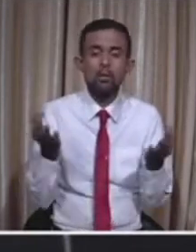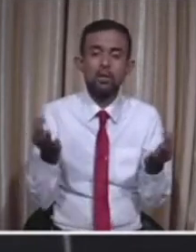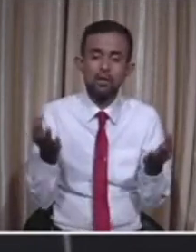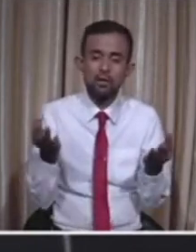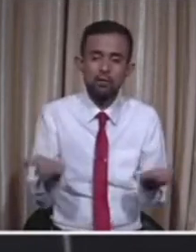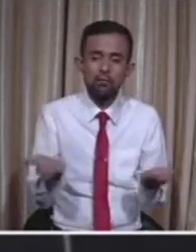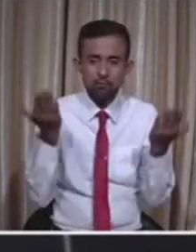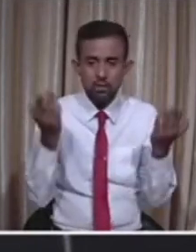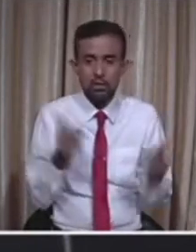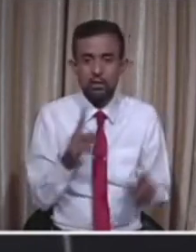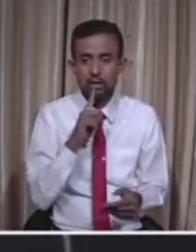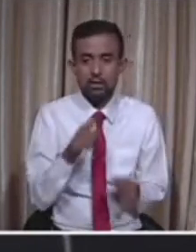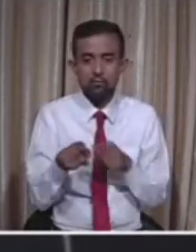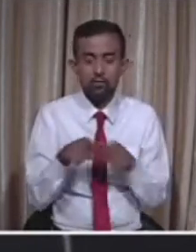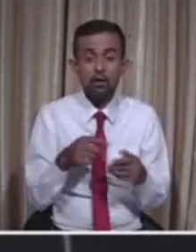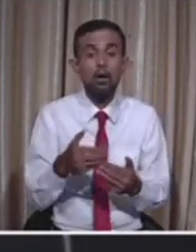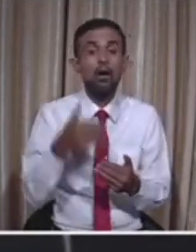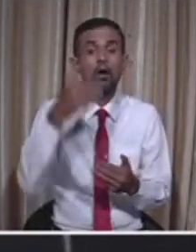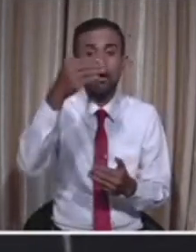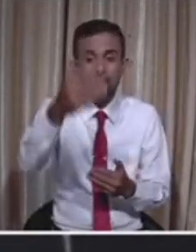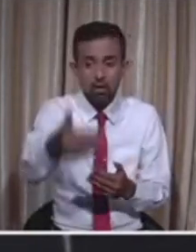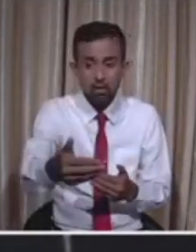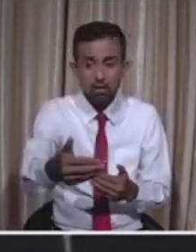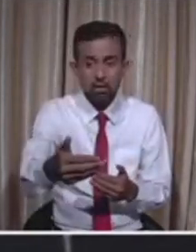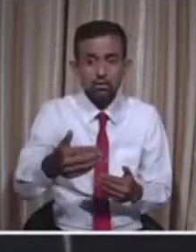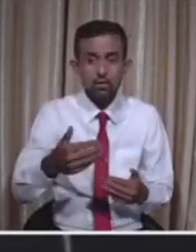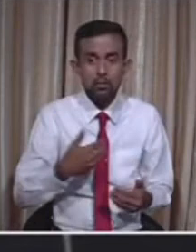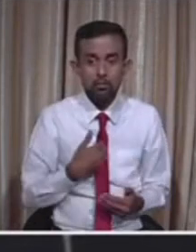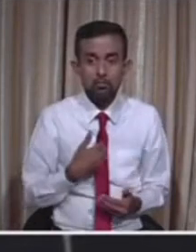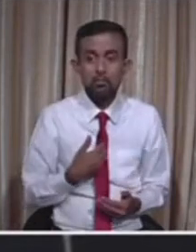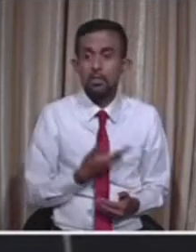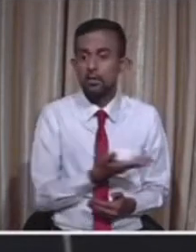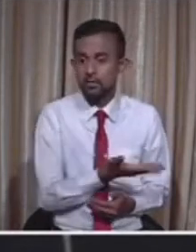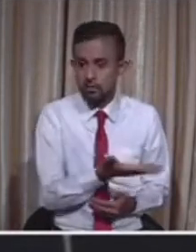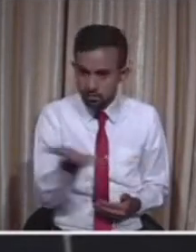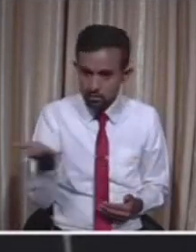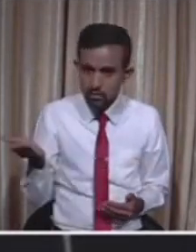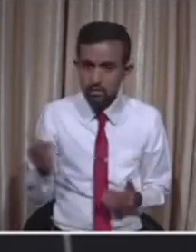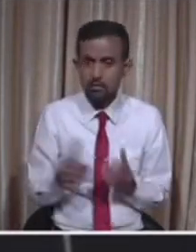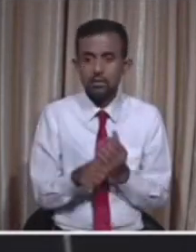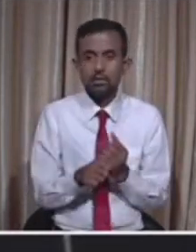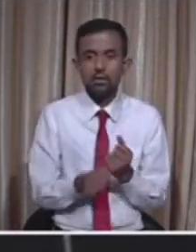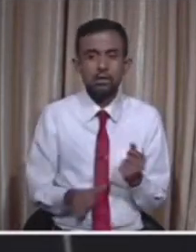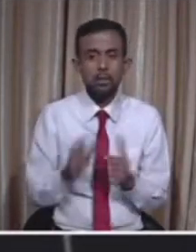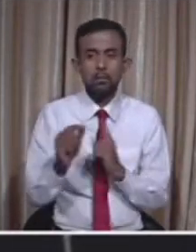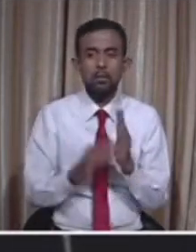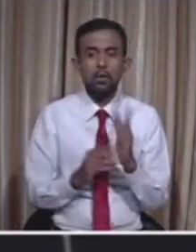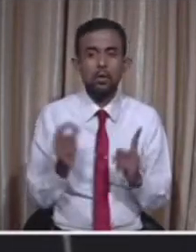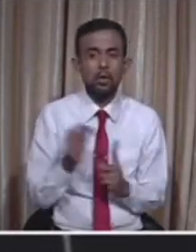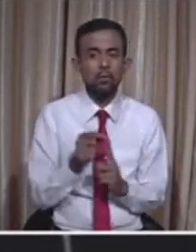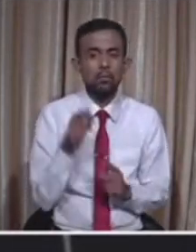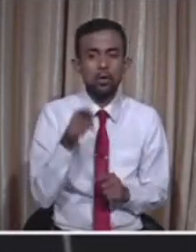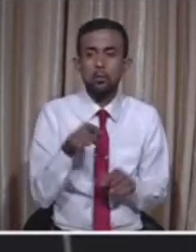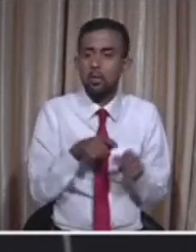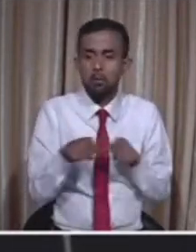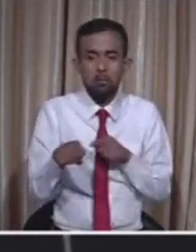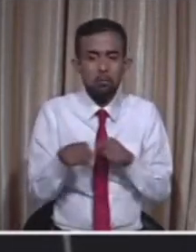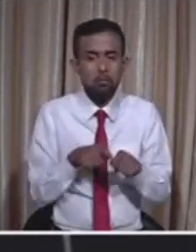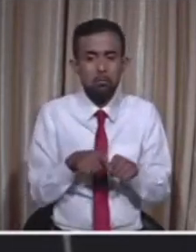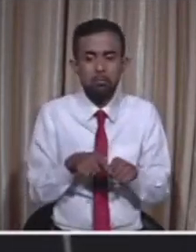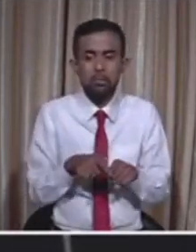කරනවා. වගේම අනාගතයේදී අපේ මේ සභා ගර්භය නියෝජනය කරන කිසිදු මන්ත්‍රීවරයෙකුට මේ ආකාරයේ